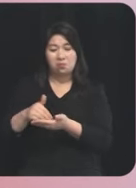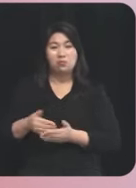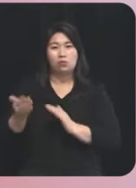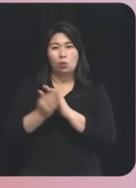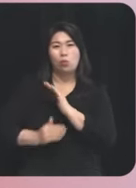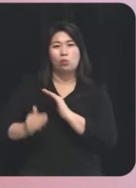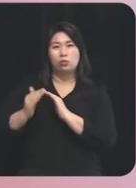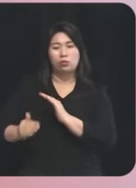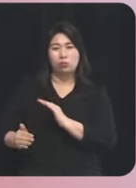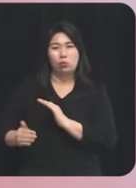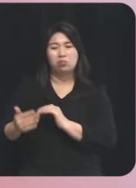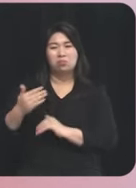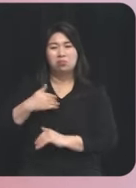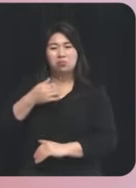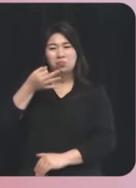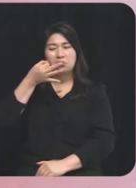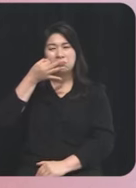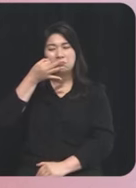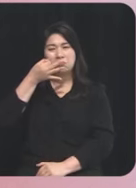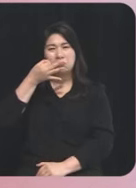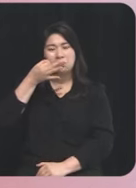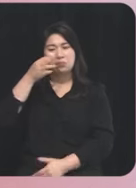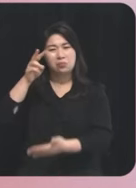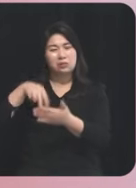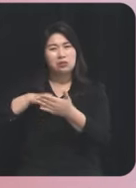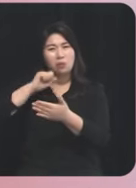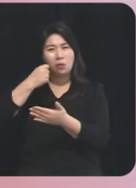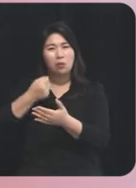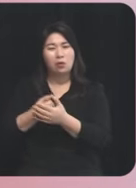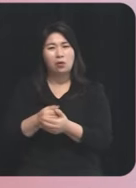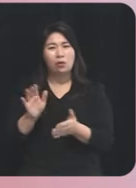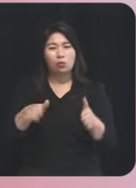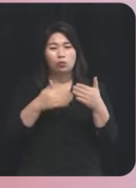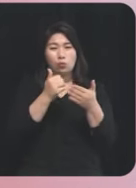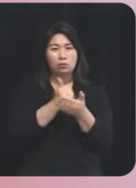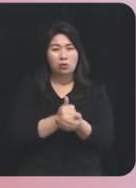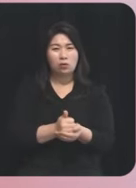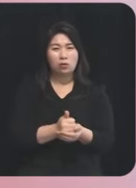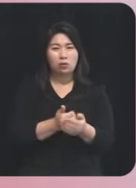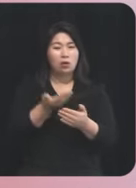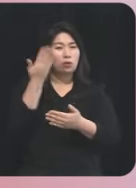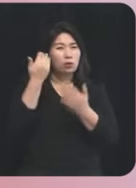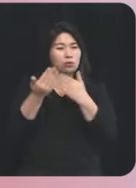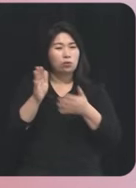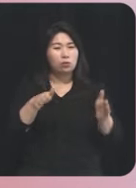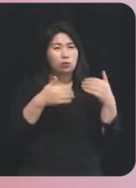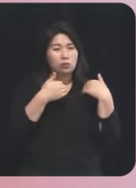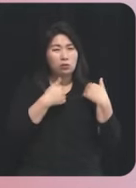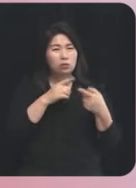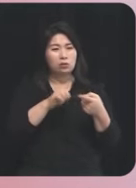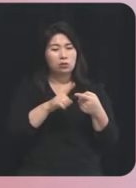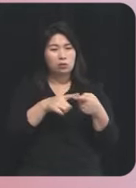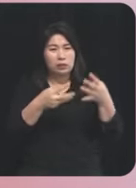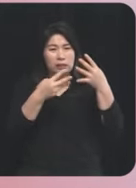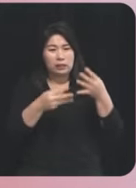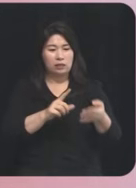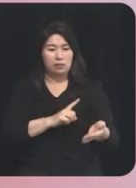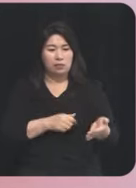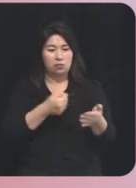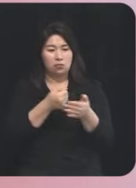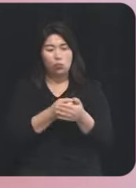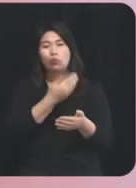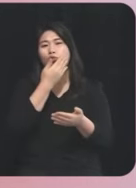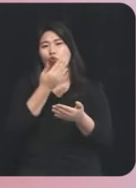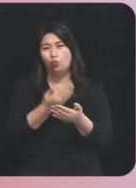제가 접하지 못했습니다만은 실제 오영훈 도정을 비롯해 역대 도정에서도 4.3 정명을 주요 핵심